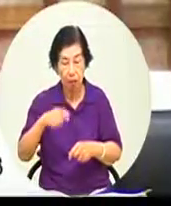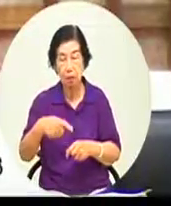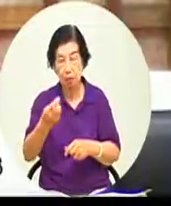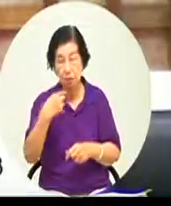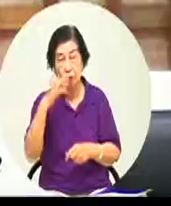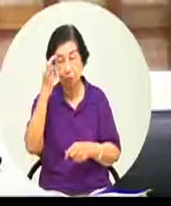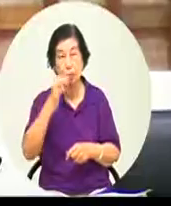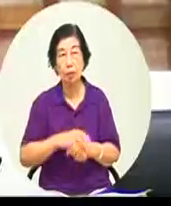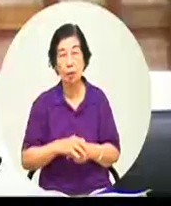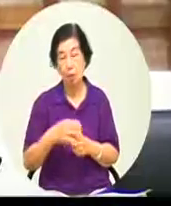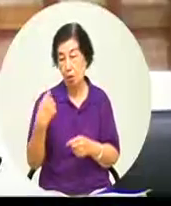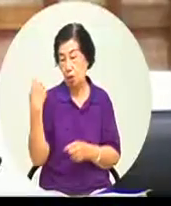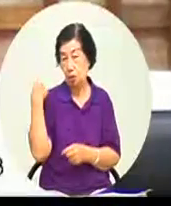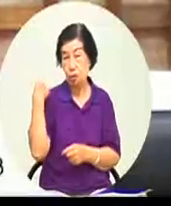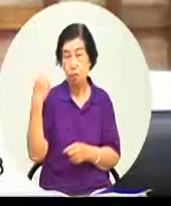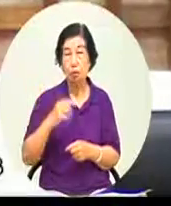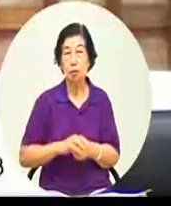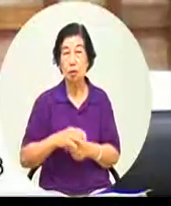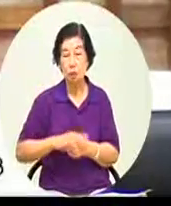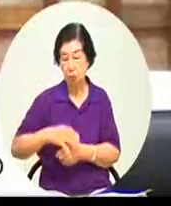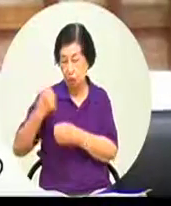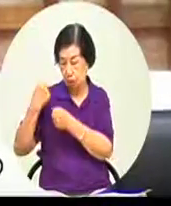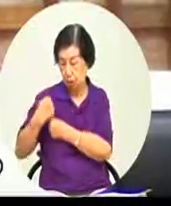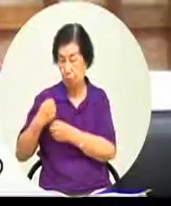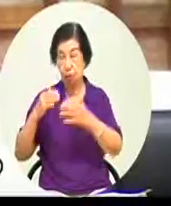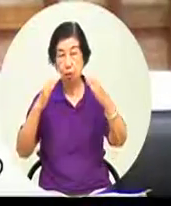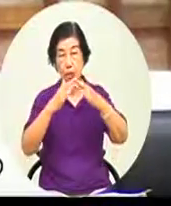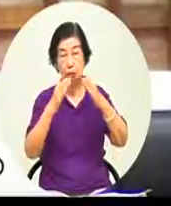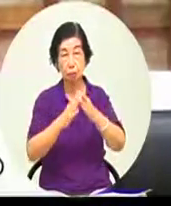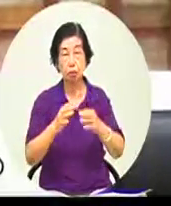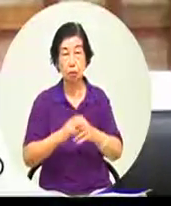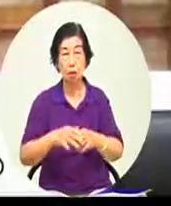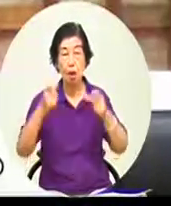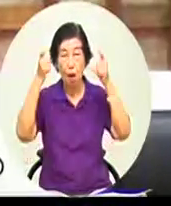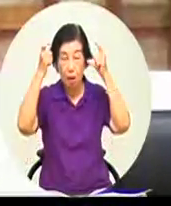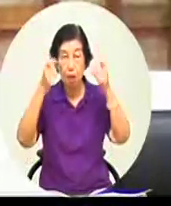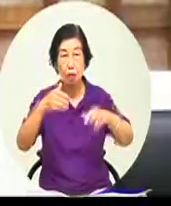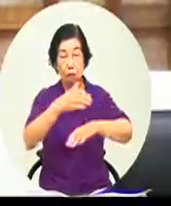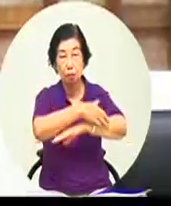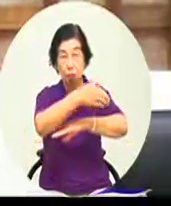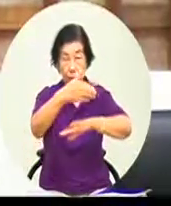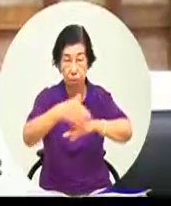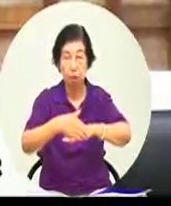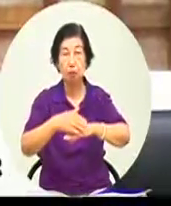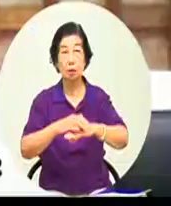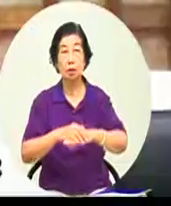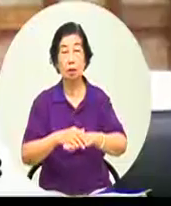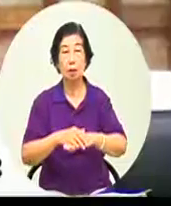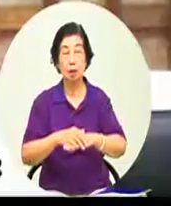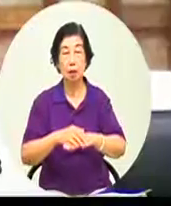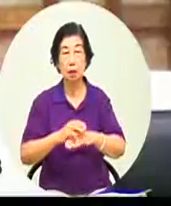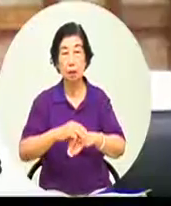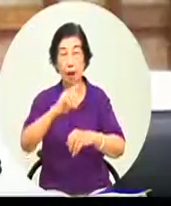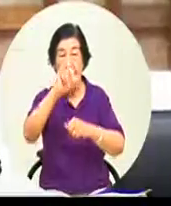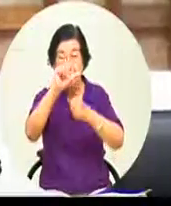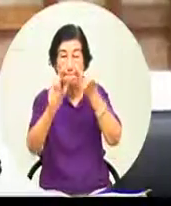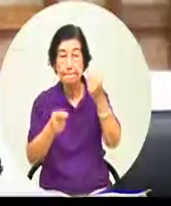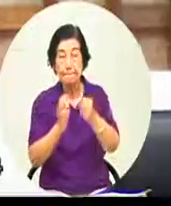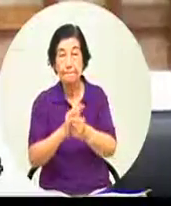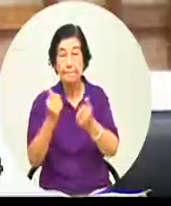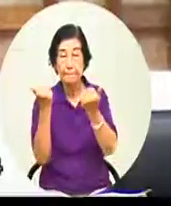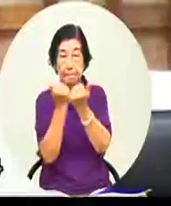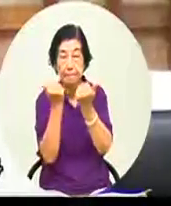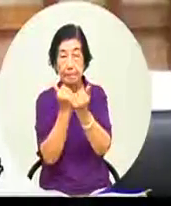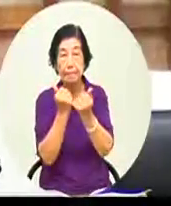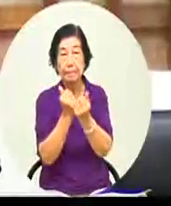到， 对， 眷村文化尤其我们高雄县的明德班，我们原高雄县的那个明德班，也是无线通信，